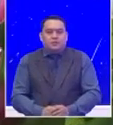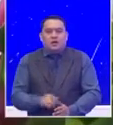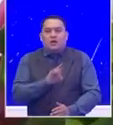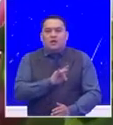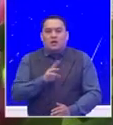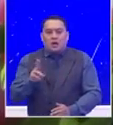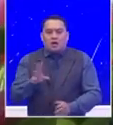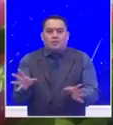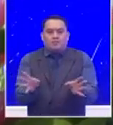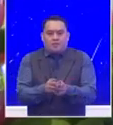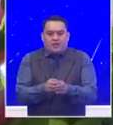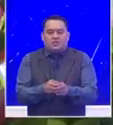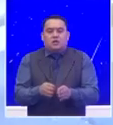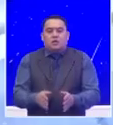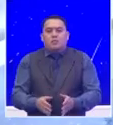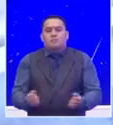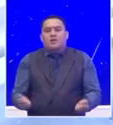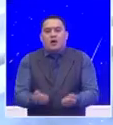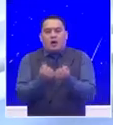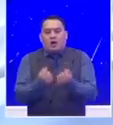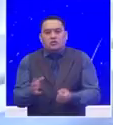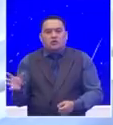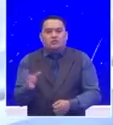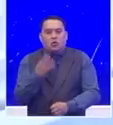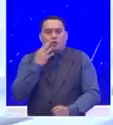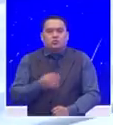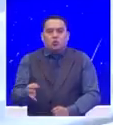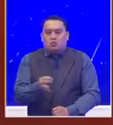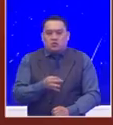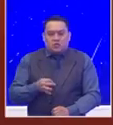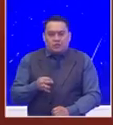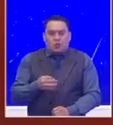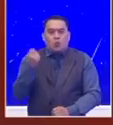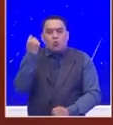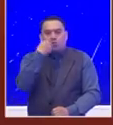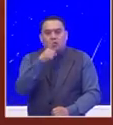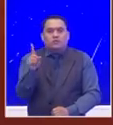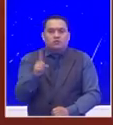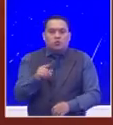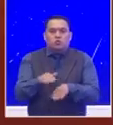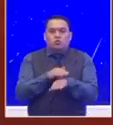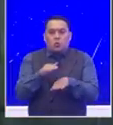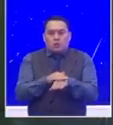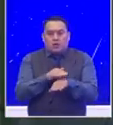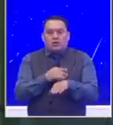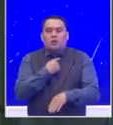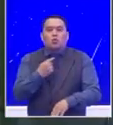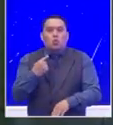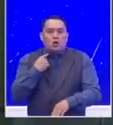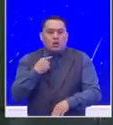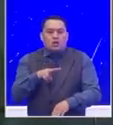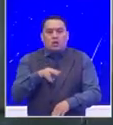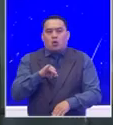Республиканскую акцию «Біз Бергеміз» широко поддерживает во всех уголках Алматинской области. Узнав об этом жесте благотворительности, талдыкурганка